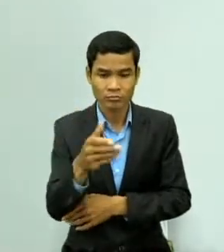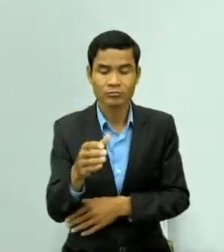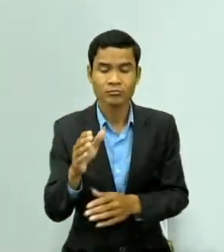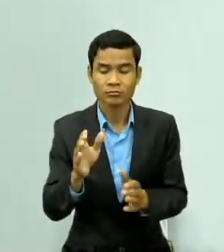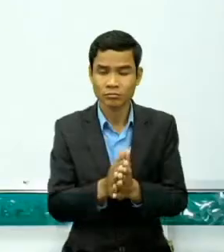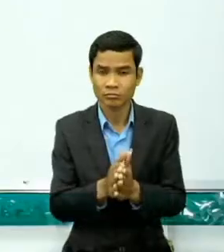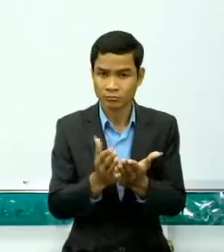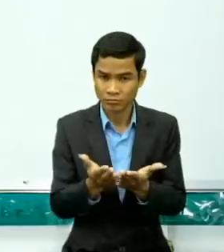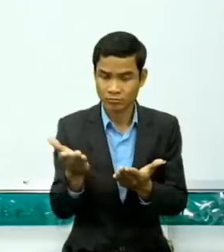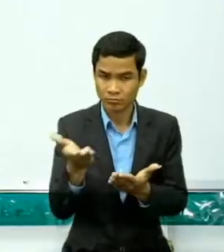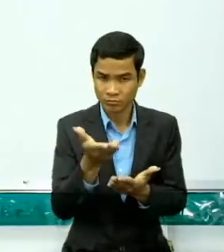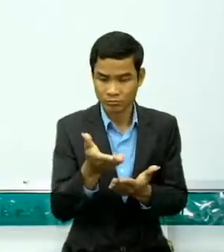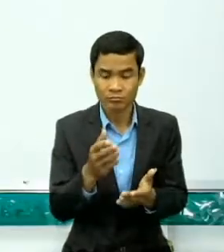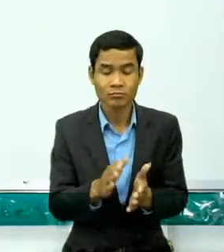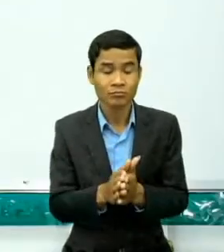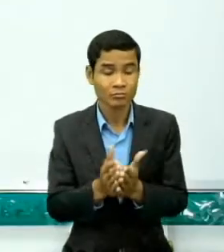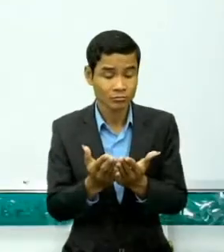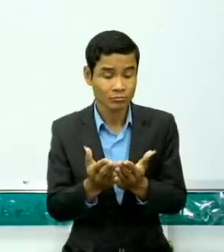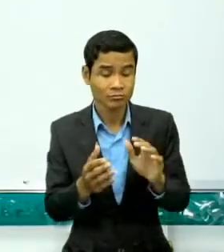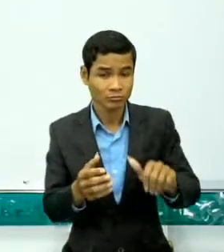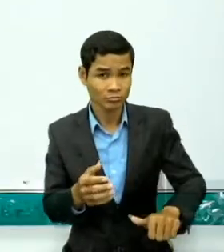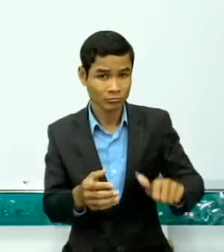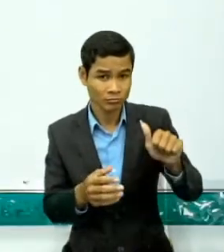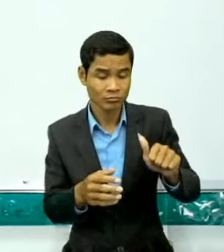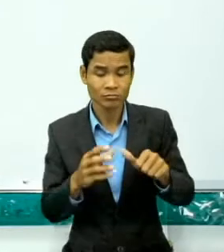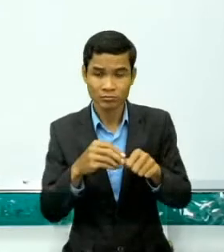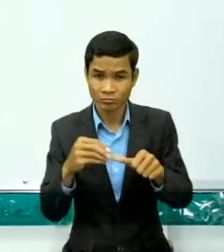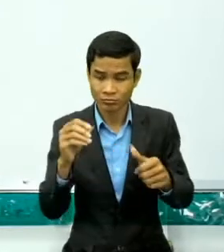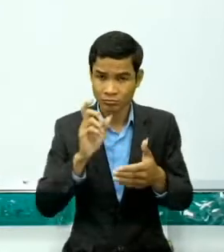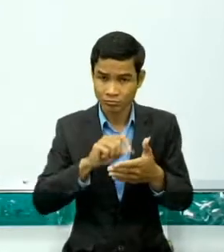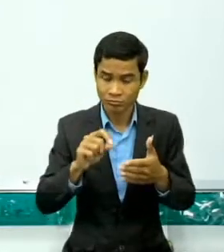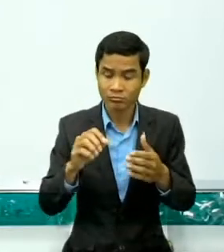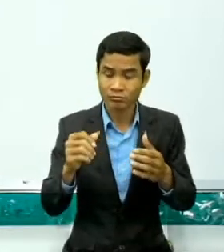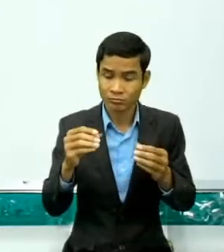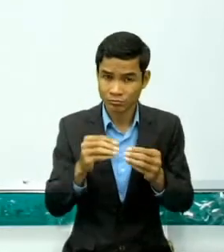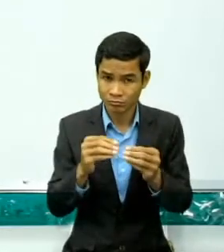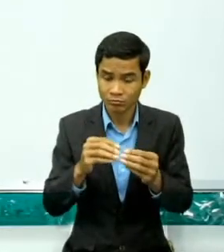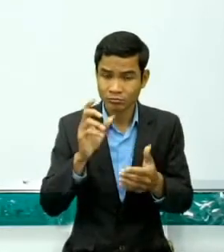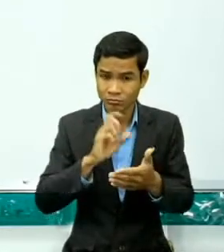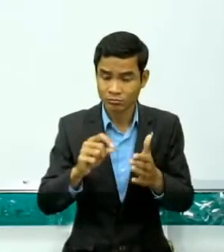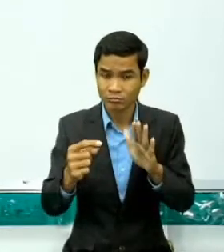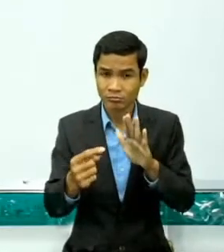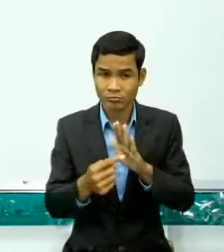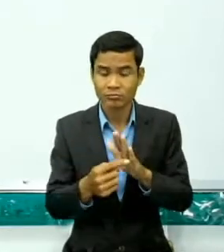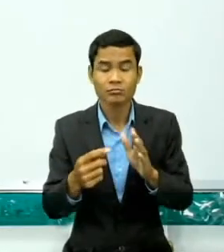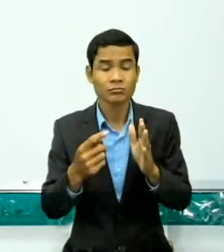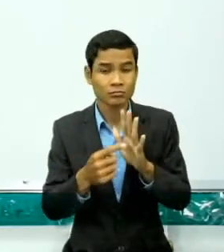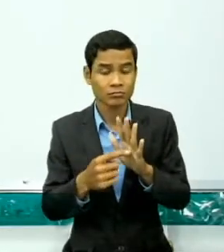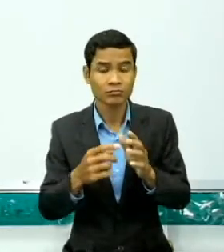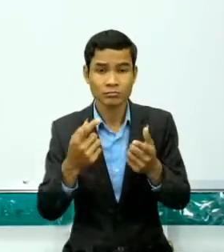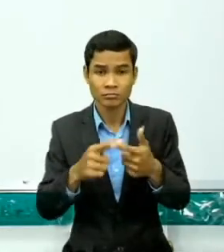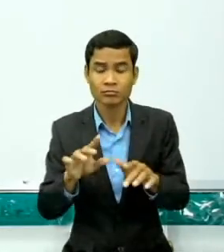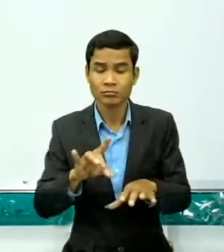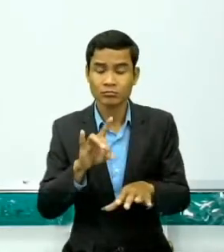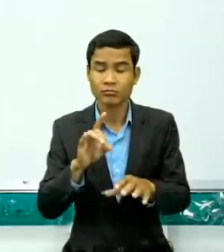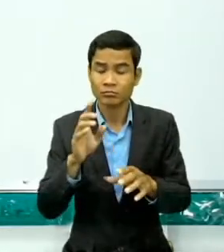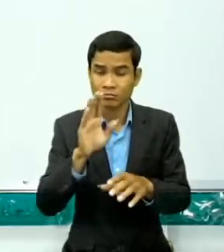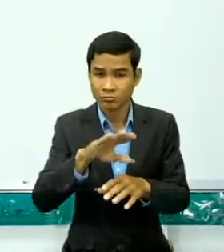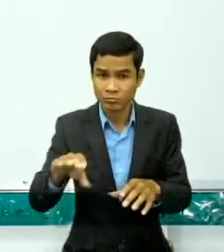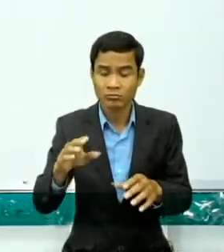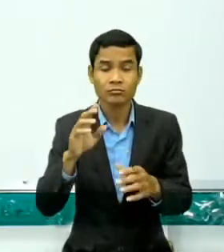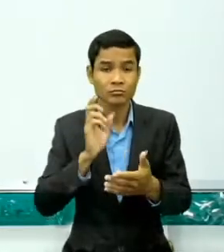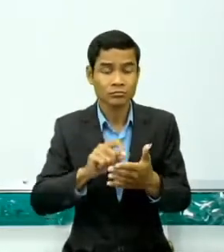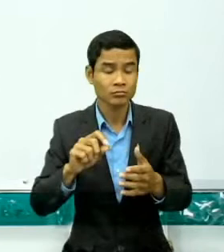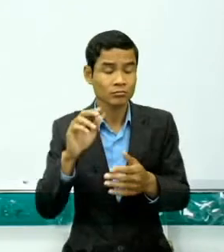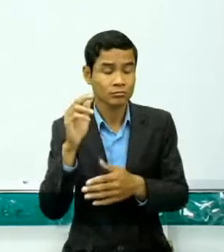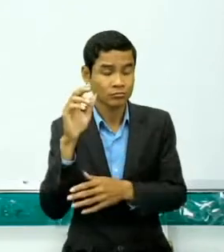នៅលើតុកូនត្រៀមក្តារឈ្នួនដីសរឬក៏ First ចាដើម្បីសរសេរស្រាក់អឺណាប៉ុន្តែកូនសរសេរស្រាក់អឺទី1ដែលអ្នកគ្រូបានសរសេរ